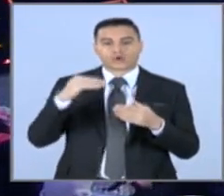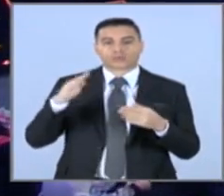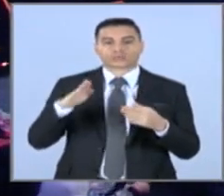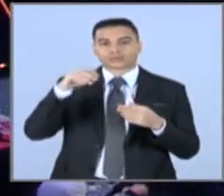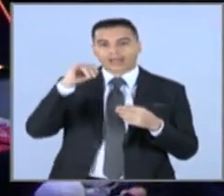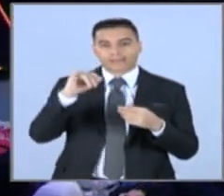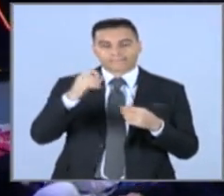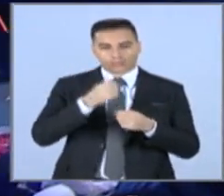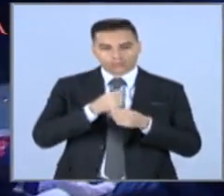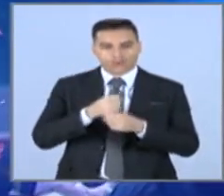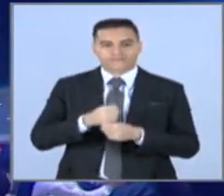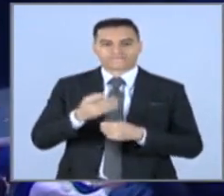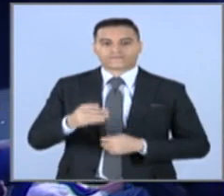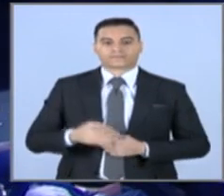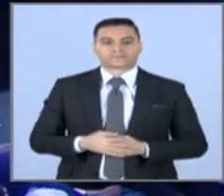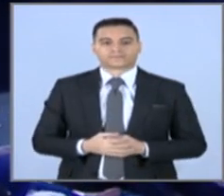مكاني.